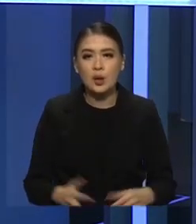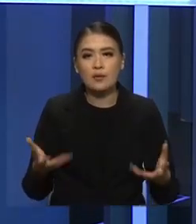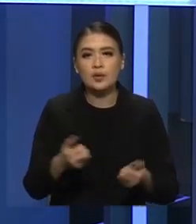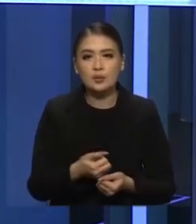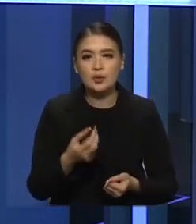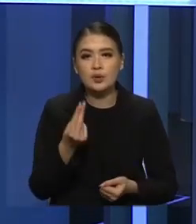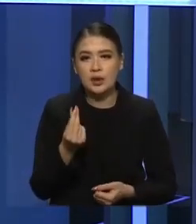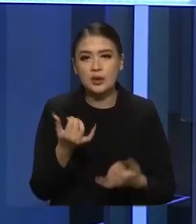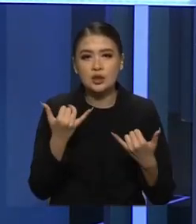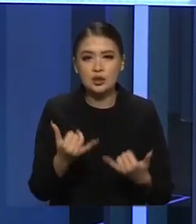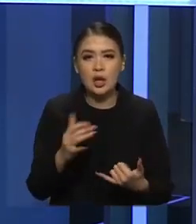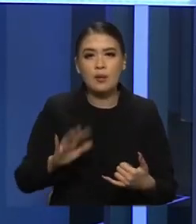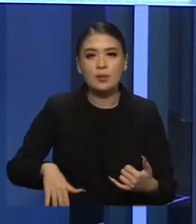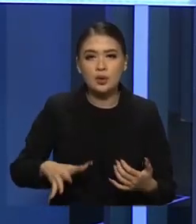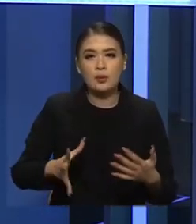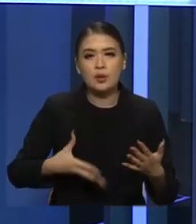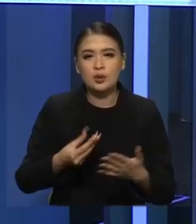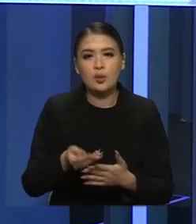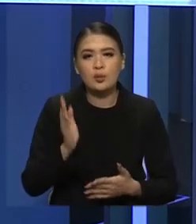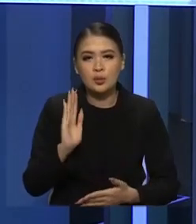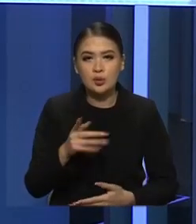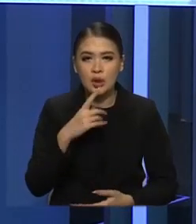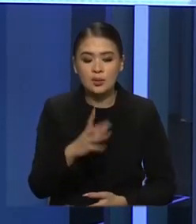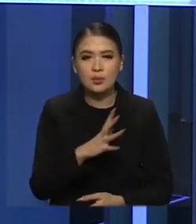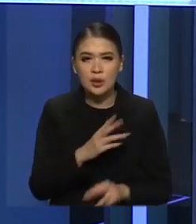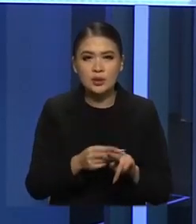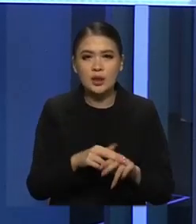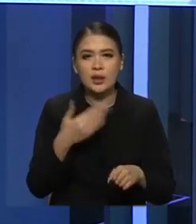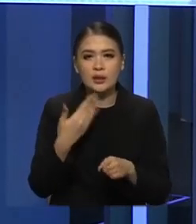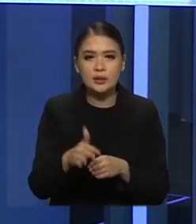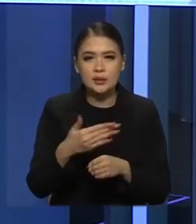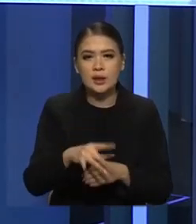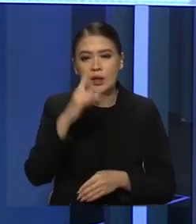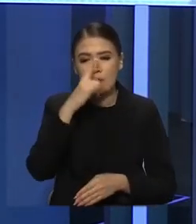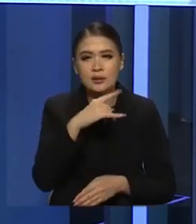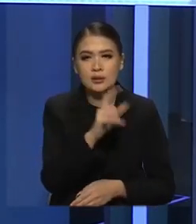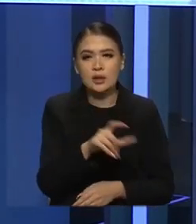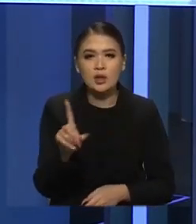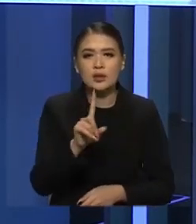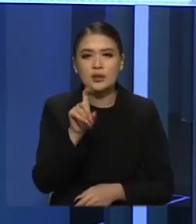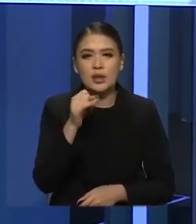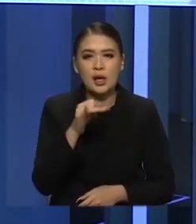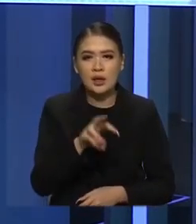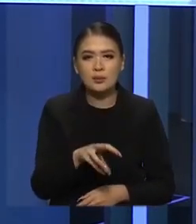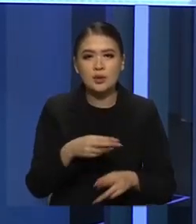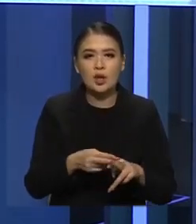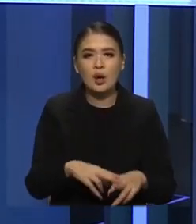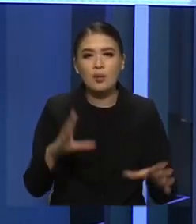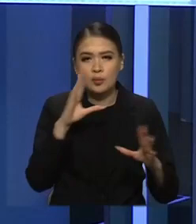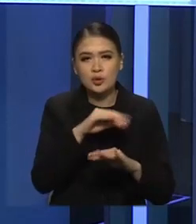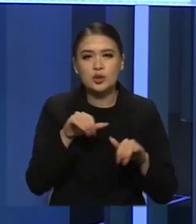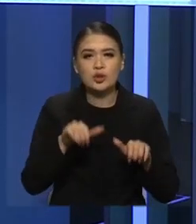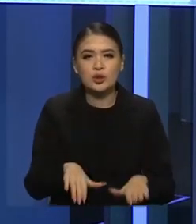Возьму деньги сейчас, оплатить буду потом. Именно так влезают в кредиты казахстанцы, думая, что займы – прекрасная возможность решить